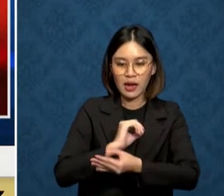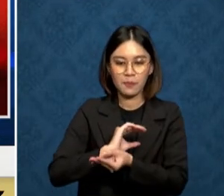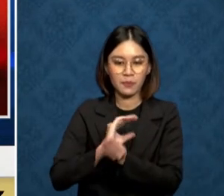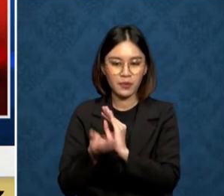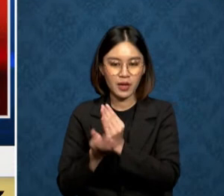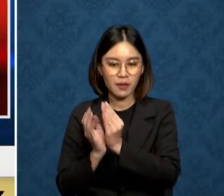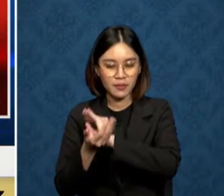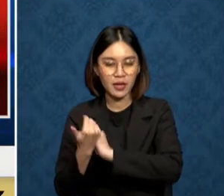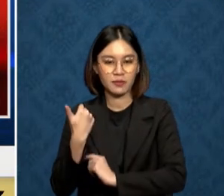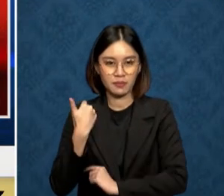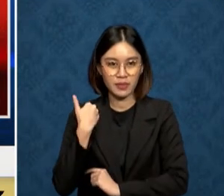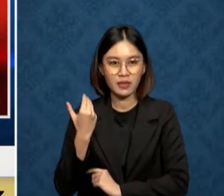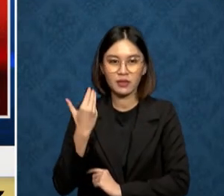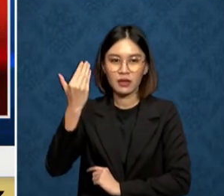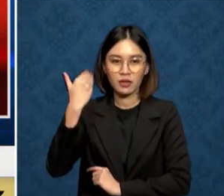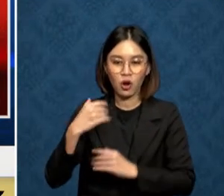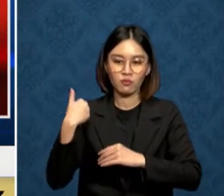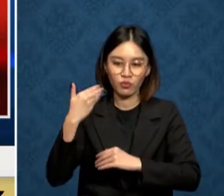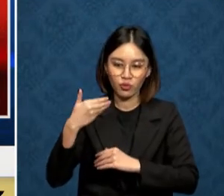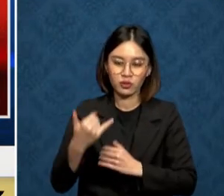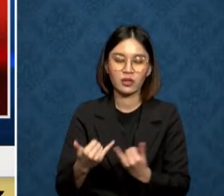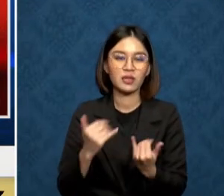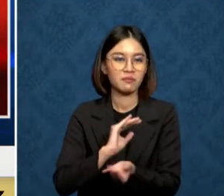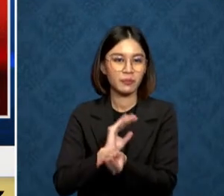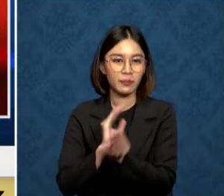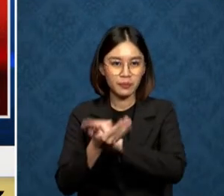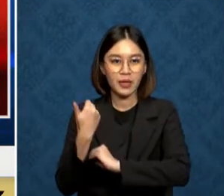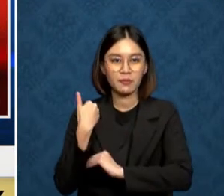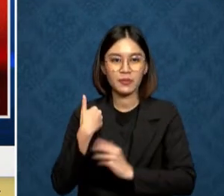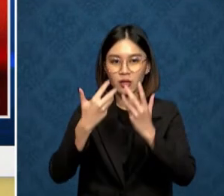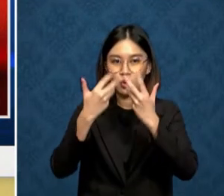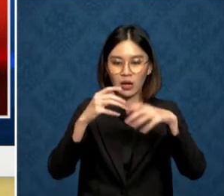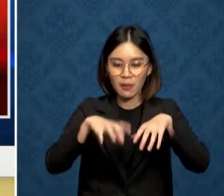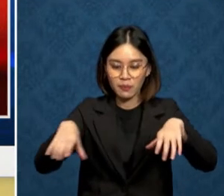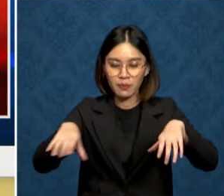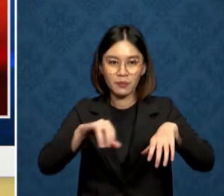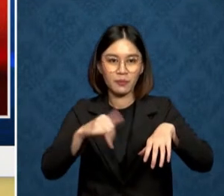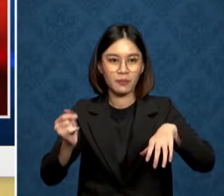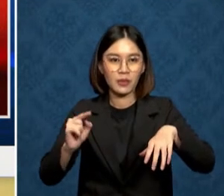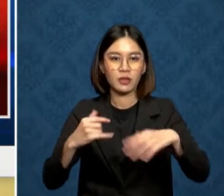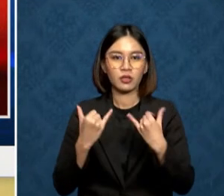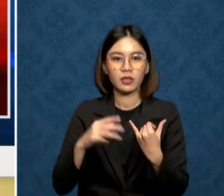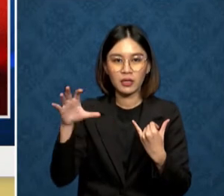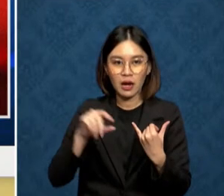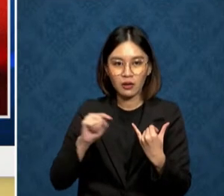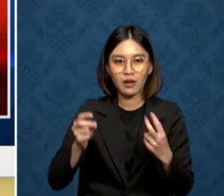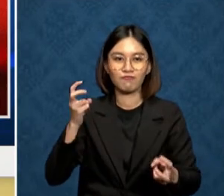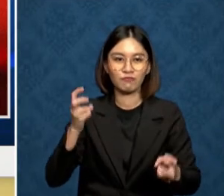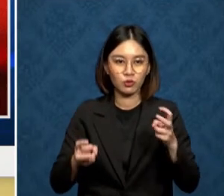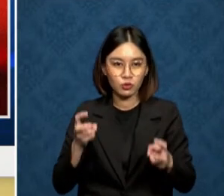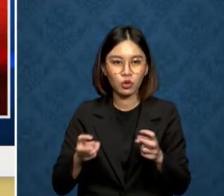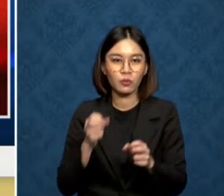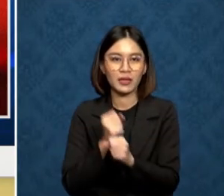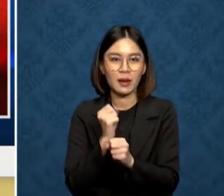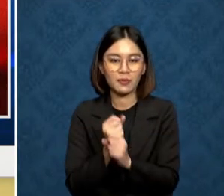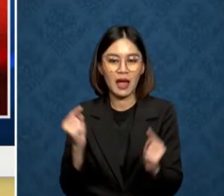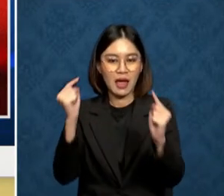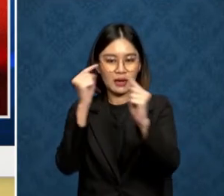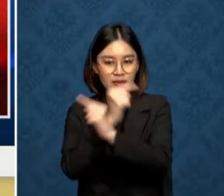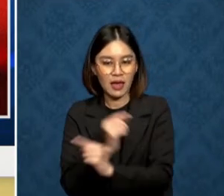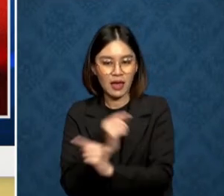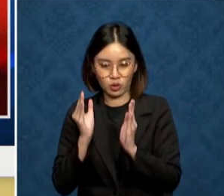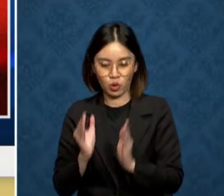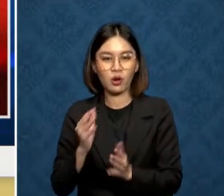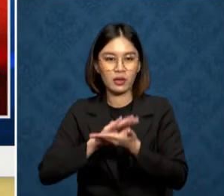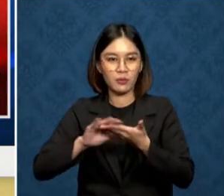ไปจากเดิมอย่างสิ้เชิงครับบ่างโงงานทุกวนนี้ครัมีการนำหุดยนต์มาทำงานแทนคนเป็ทเรีบร้อยแล